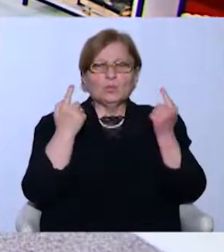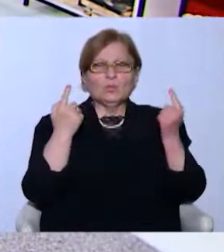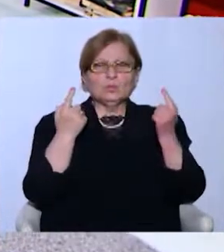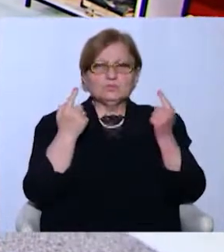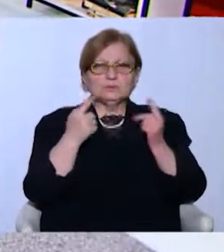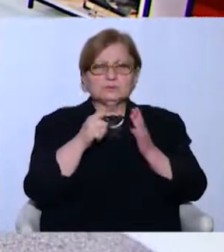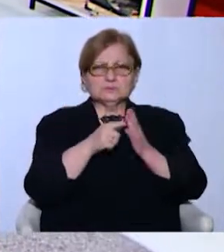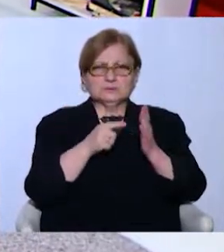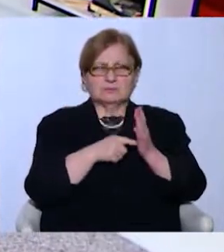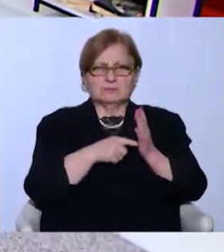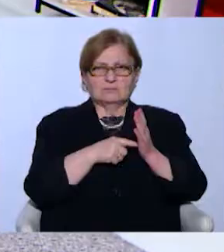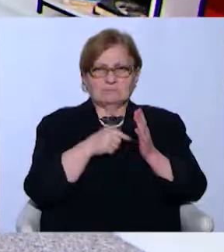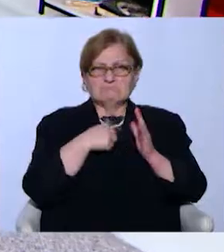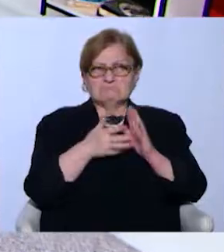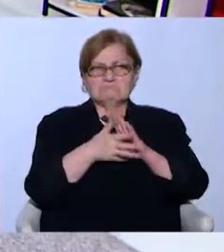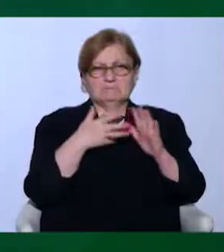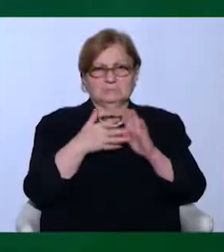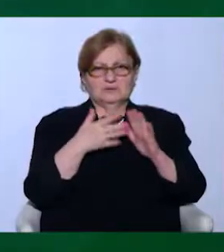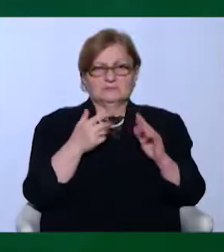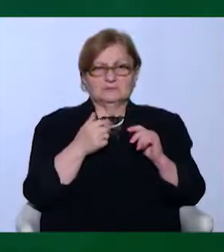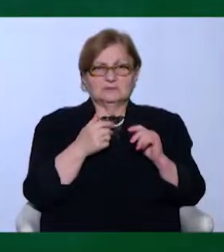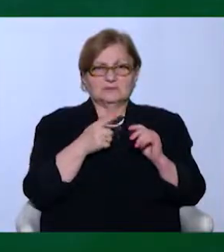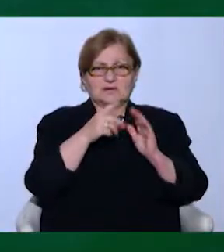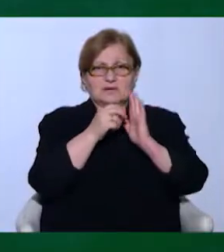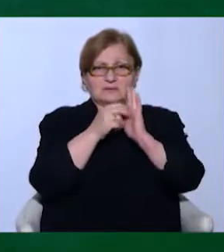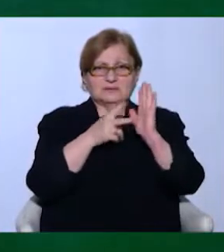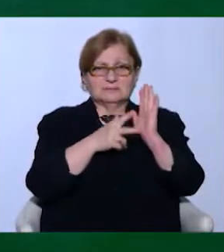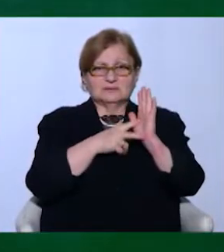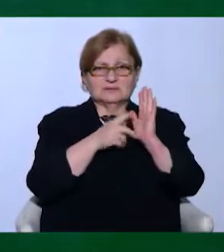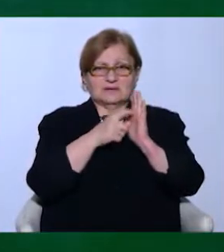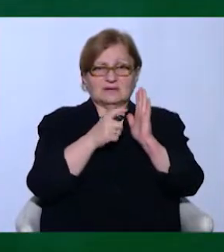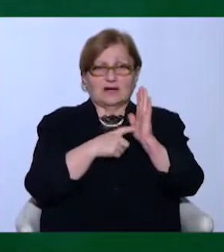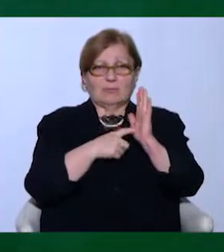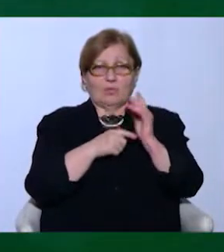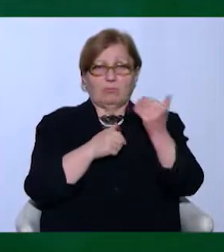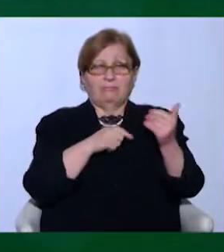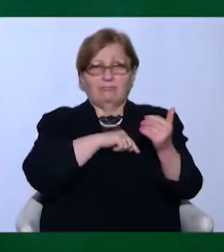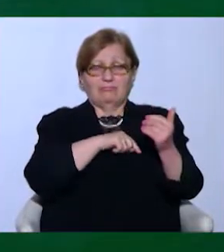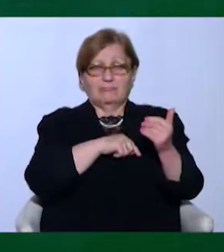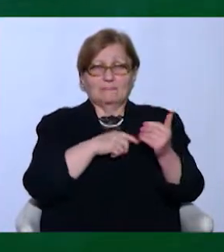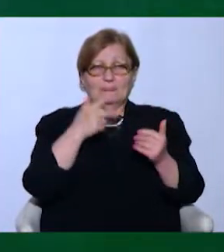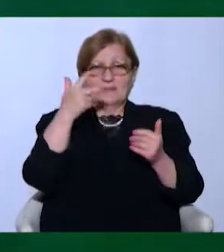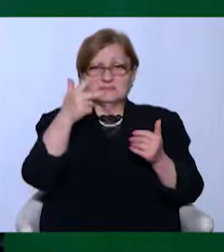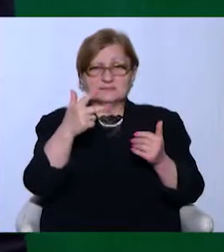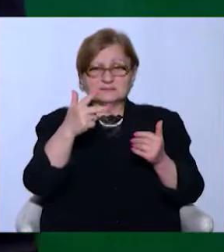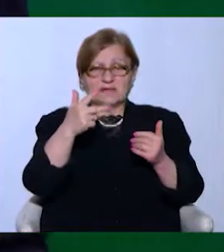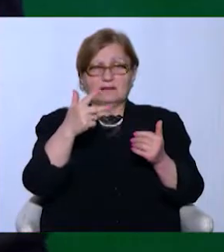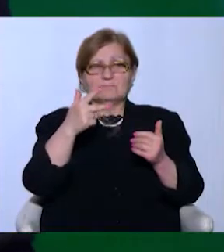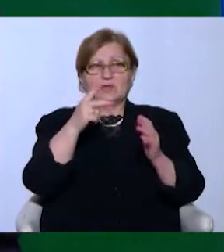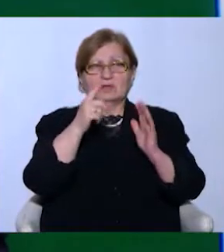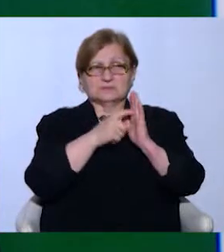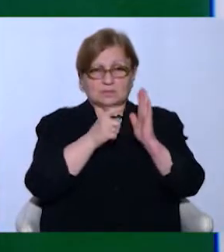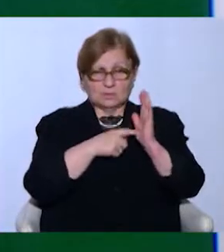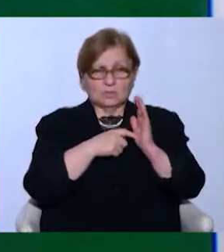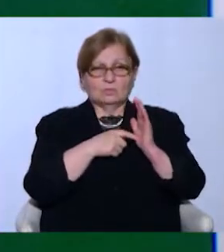უდიდეს გამყოფს. მე ხვდები რომ 18-ის გამყოფებიდან 3 24 30 იყოფა, მაგრამ